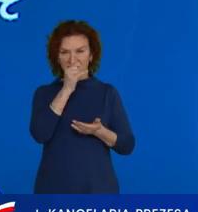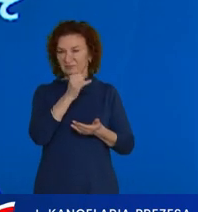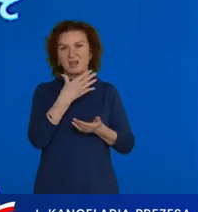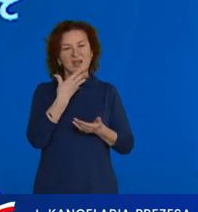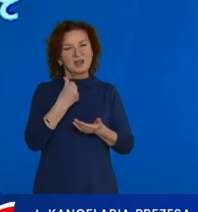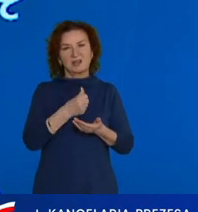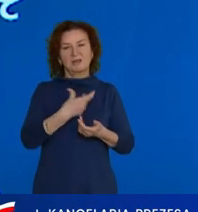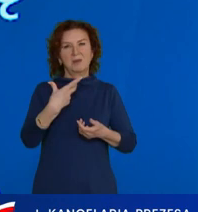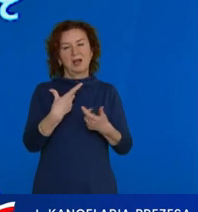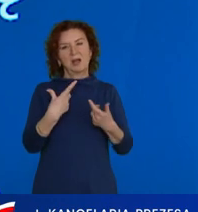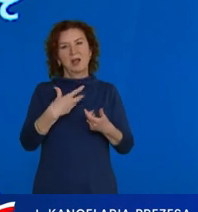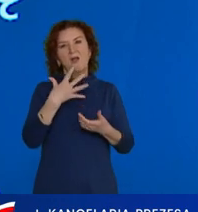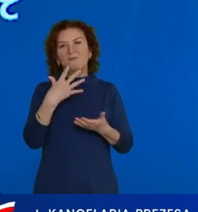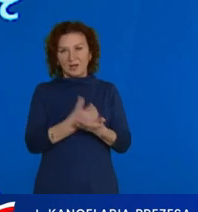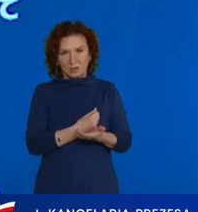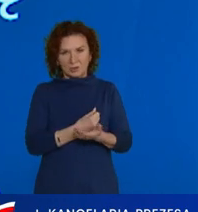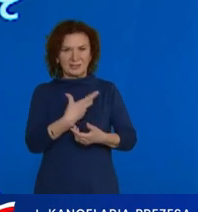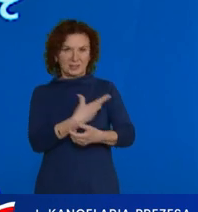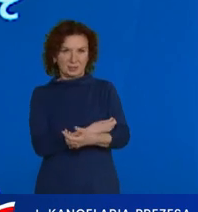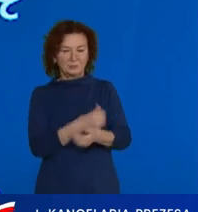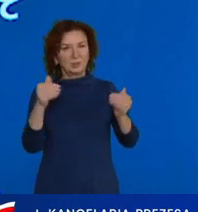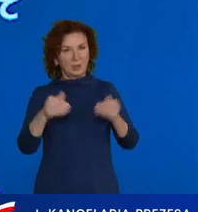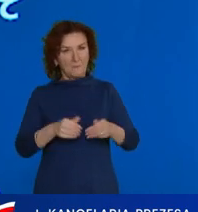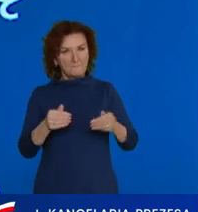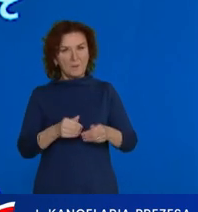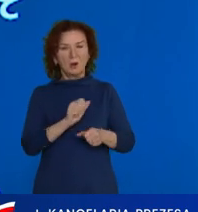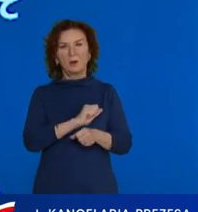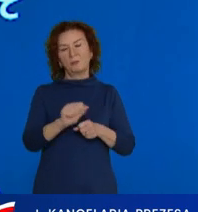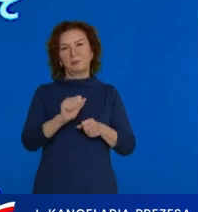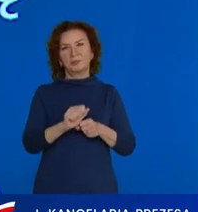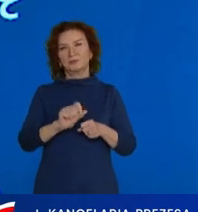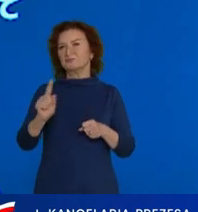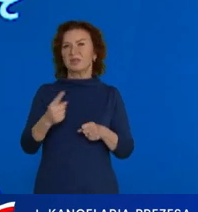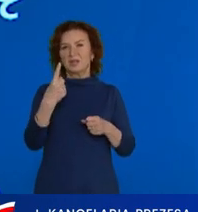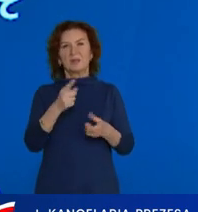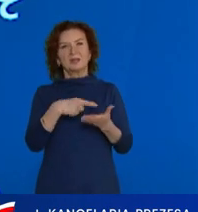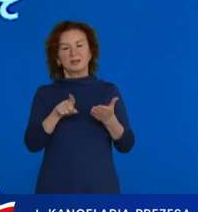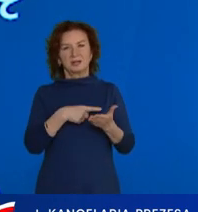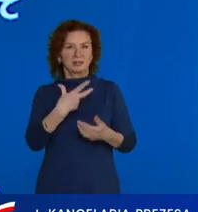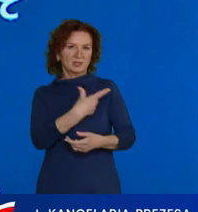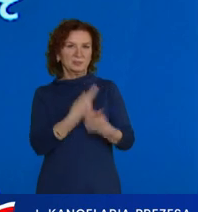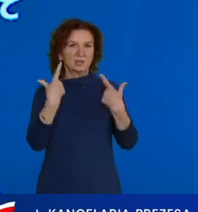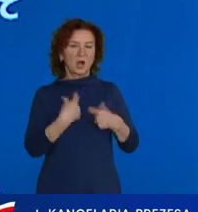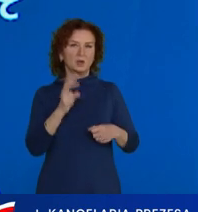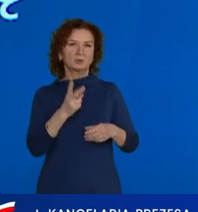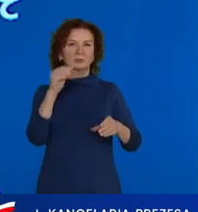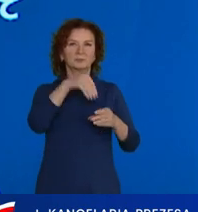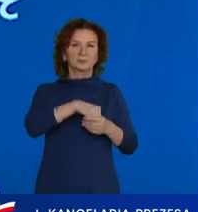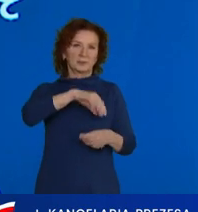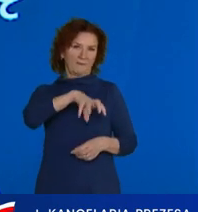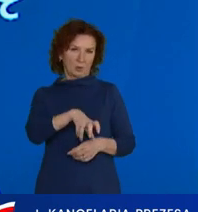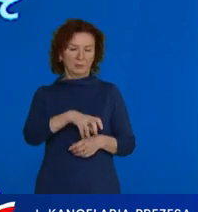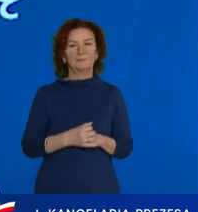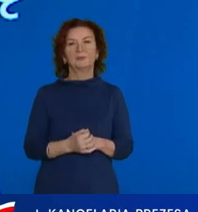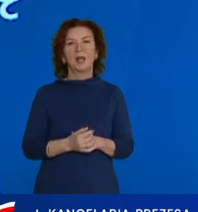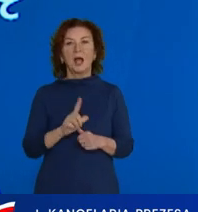szczepionki dopuszcza się jednoczasowe szczepienie osób wchodzących w skład grup, i tak dalej. Ten przepis nie będę w całości